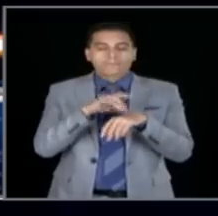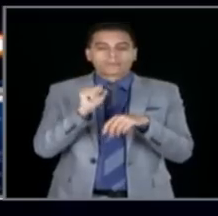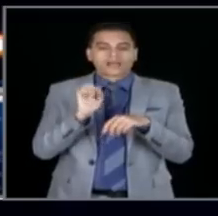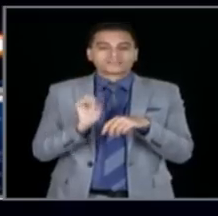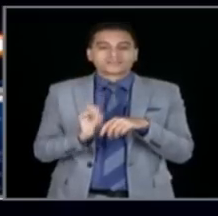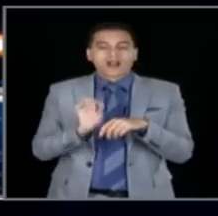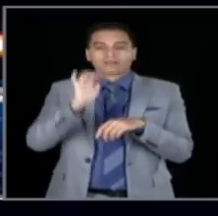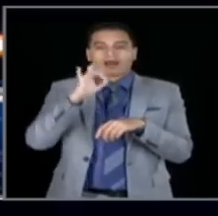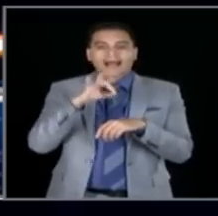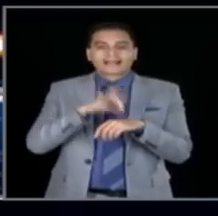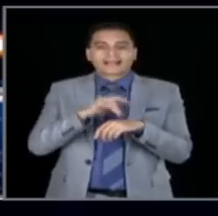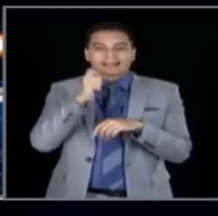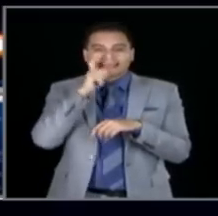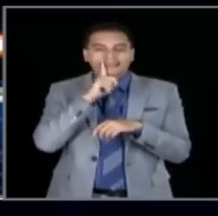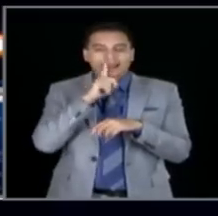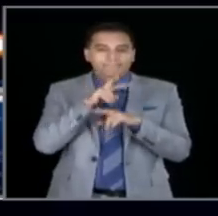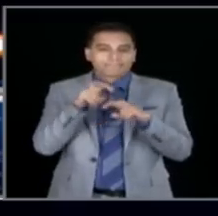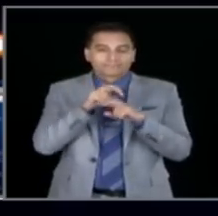سرطان الدم.